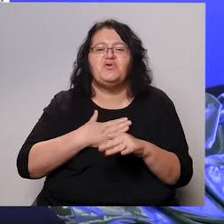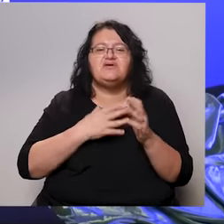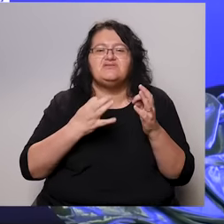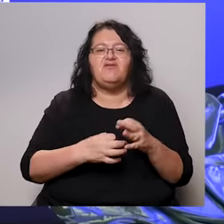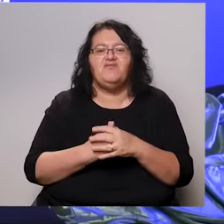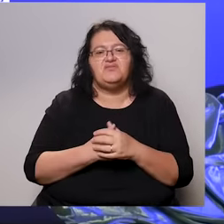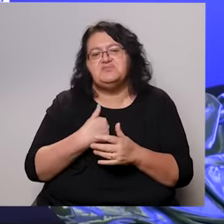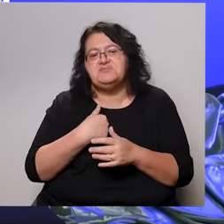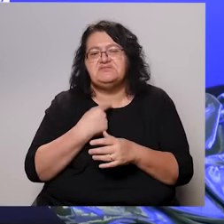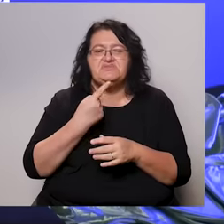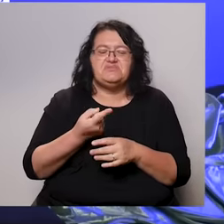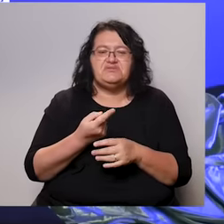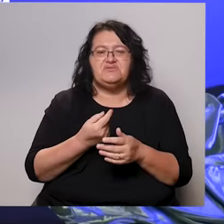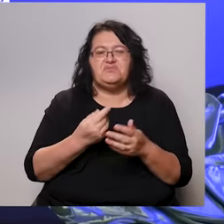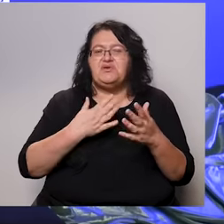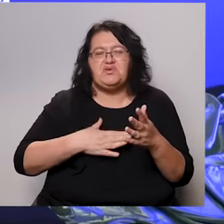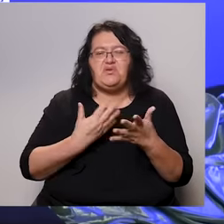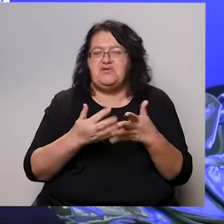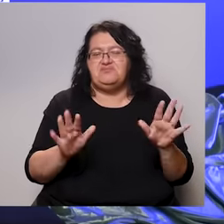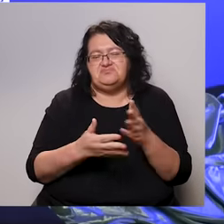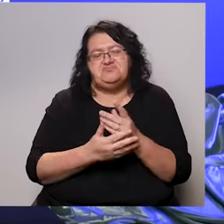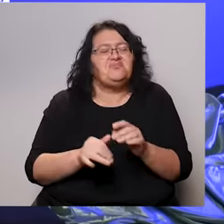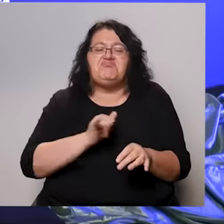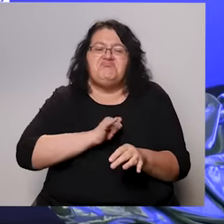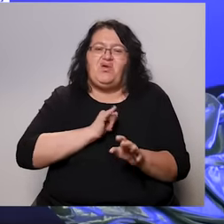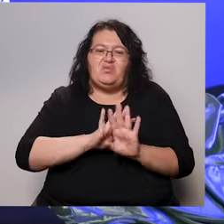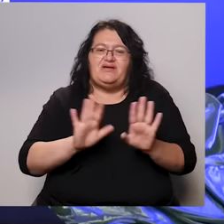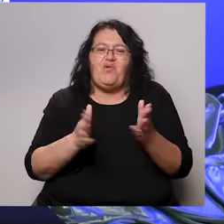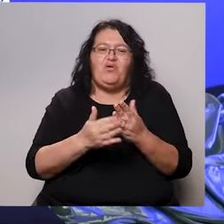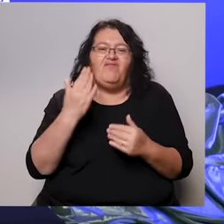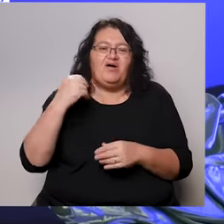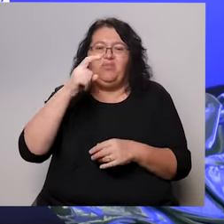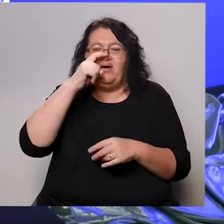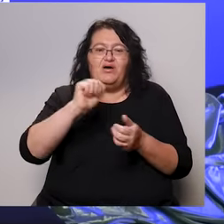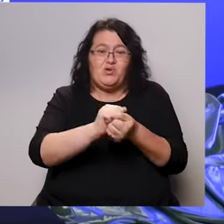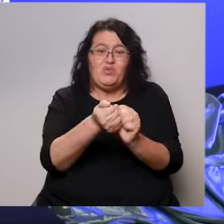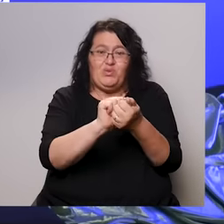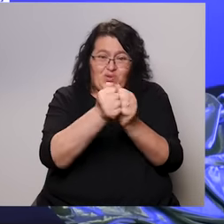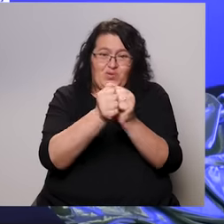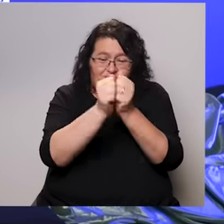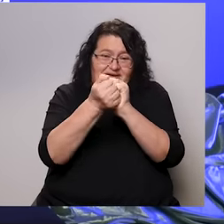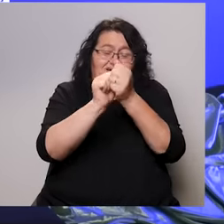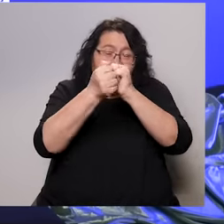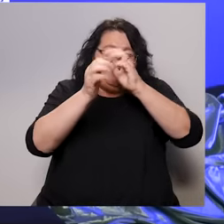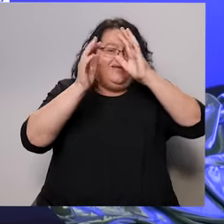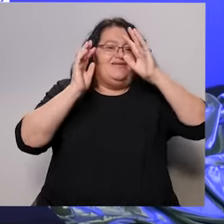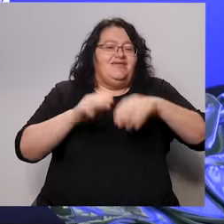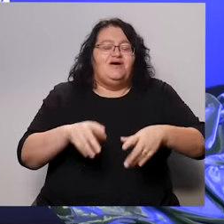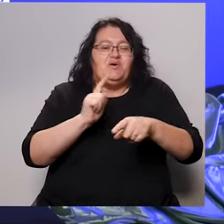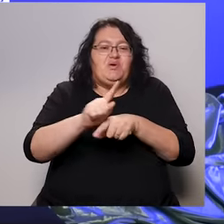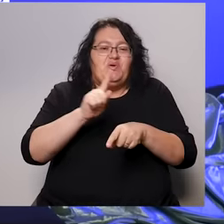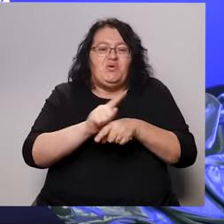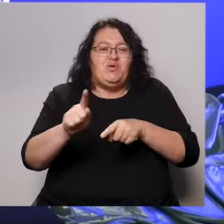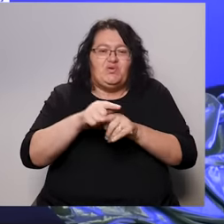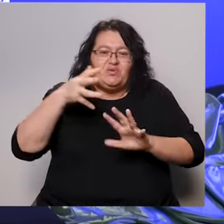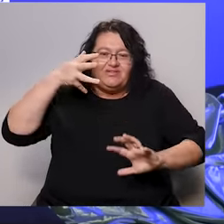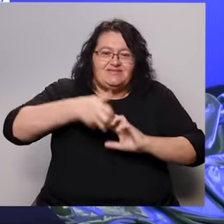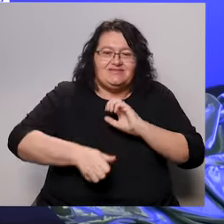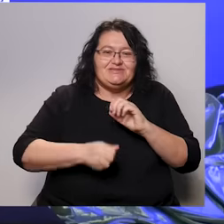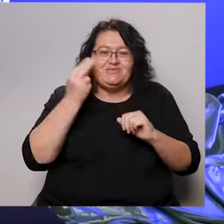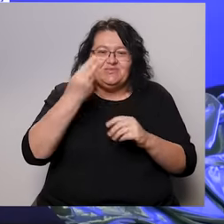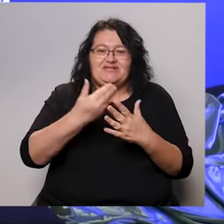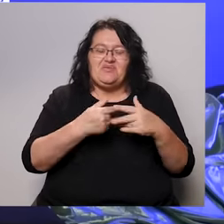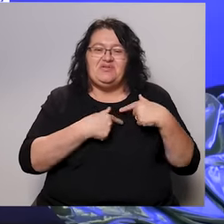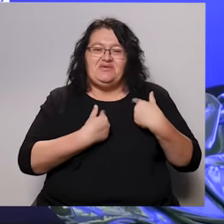Zic eu, mai îmi doresc nimic, orice îi... Zic, la câtă luptă a fost și la câte chestii a trebuit să zdrobească Dumnezeu în